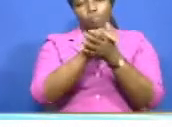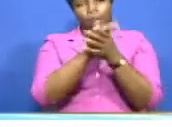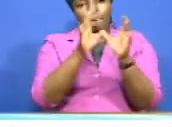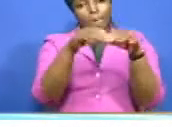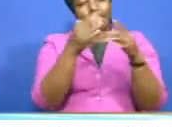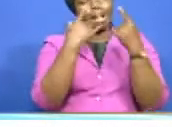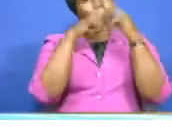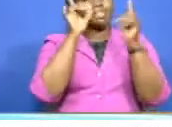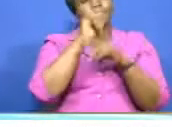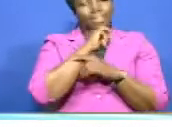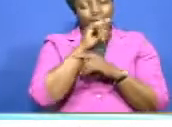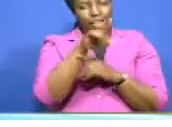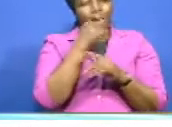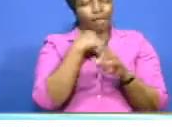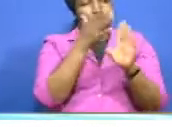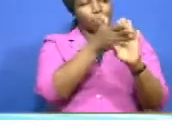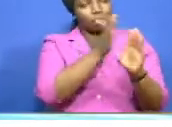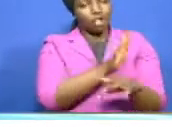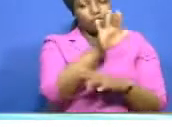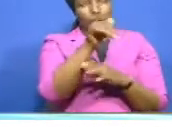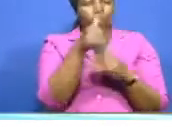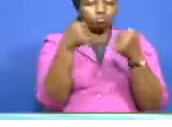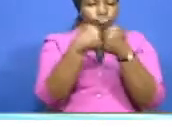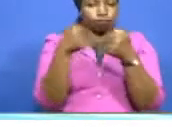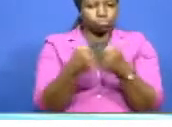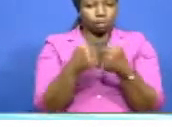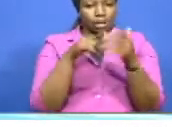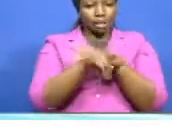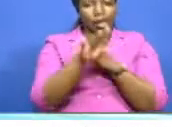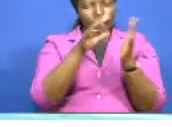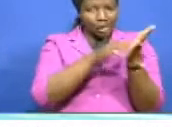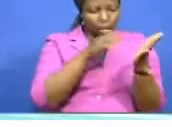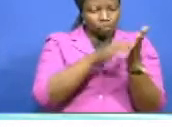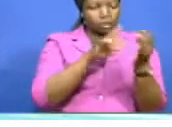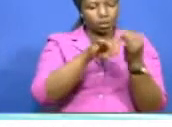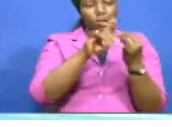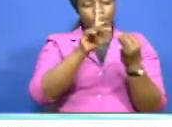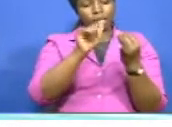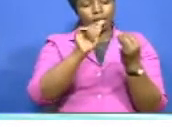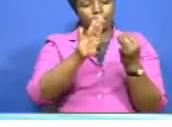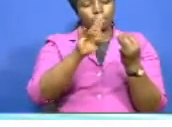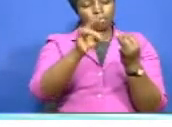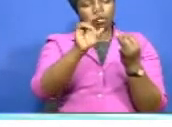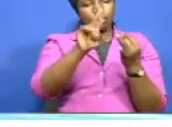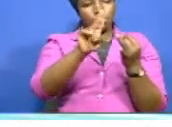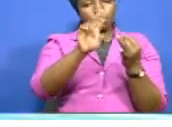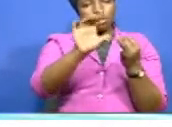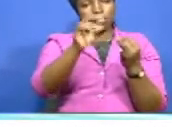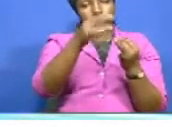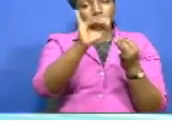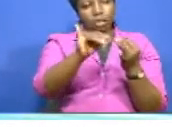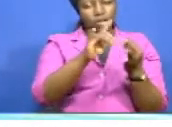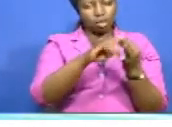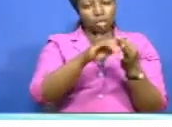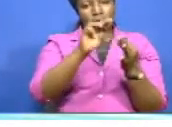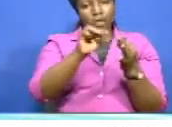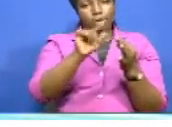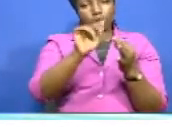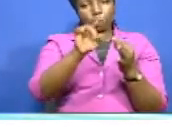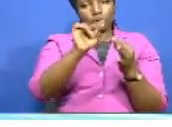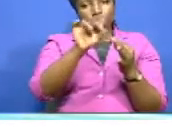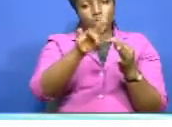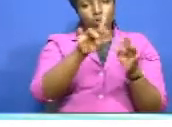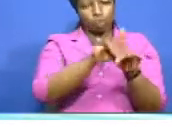kwamba kimejiondoa katika kinyang'anyiro cha kule Machakos, Kabuchai na vilevile Matungu, na badala yake kuunga mkono